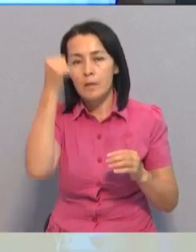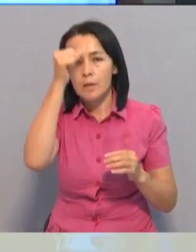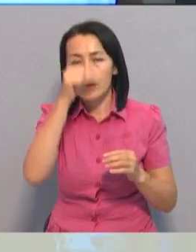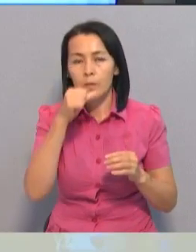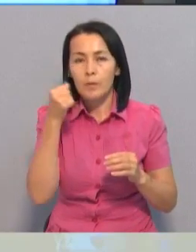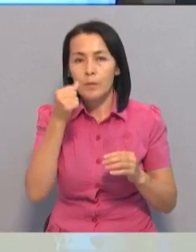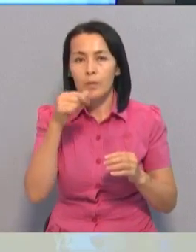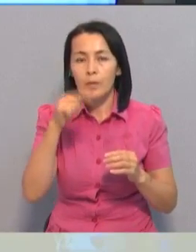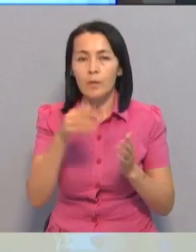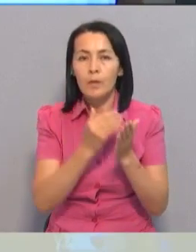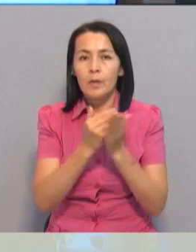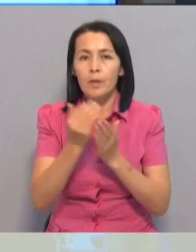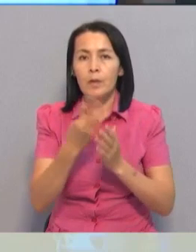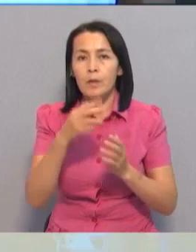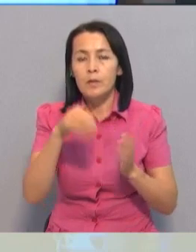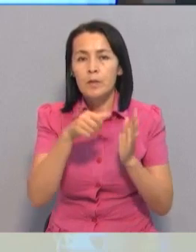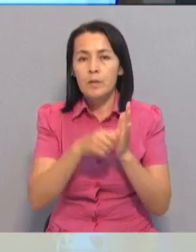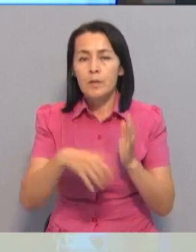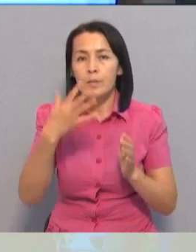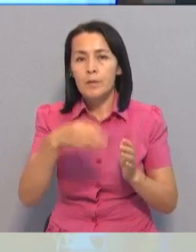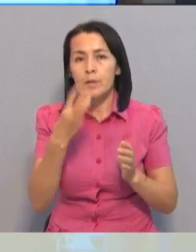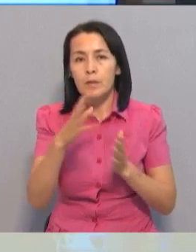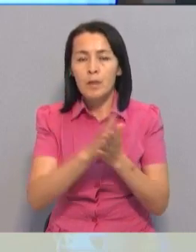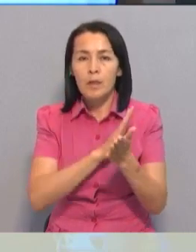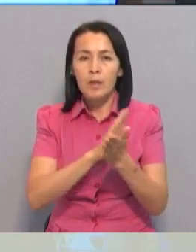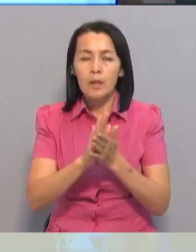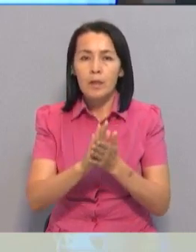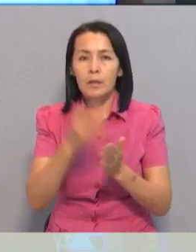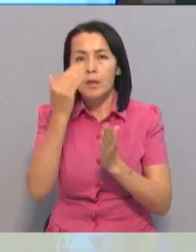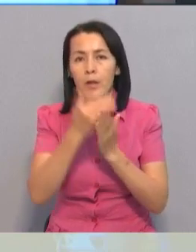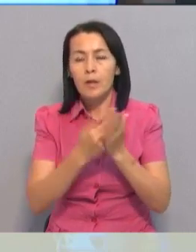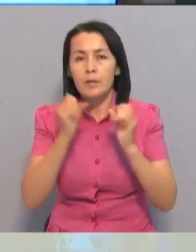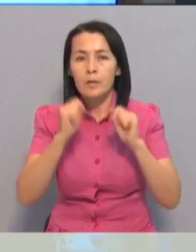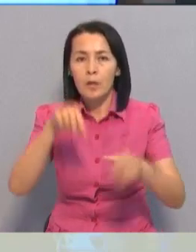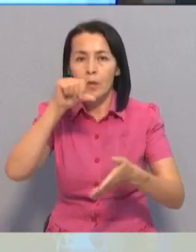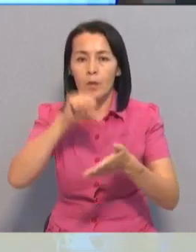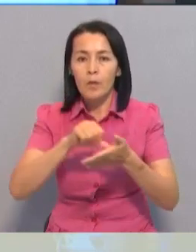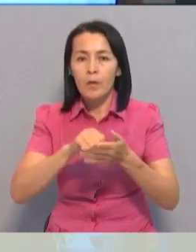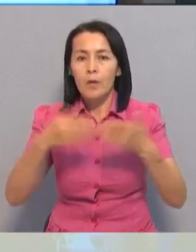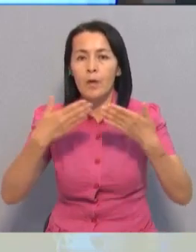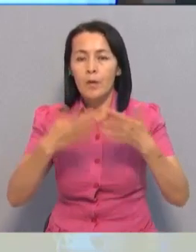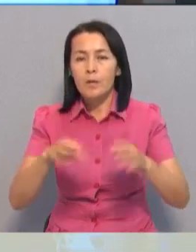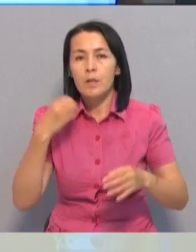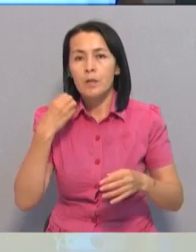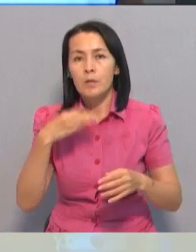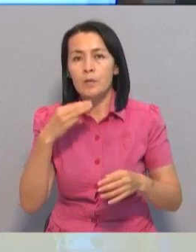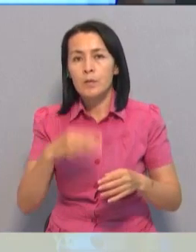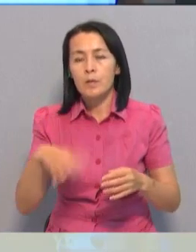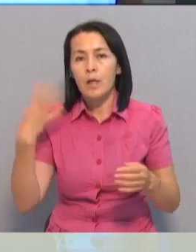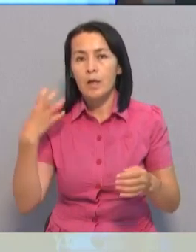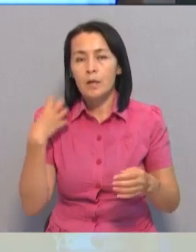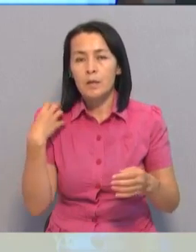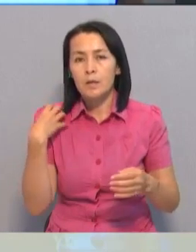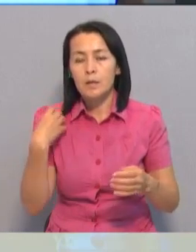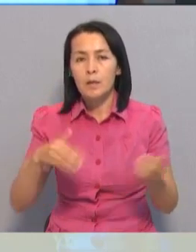2023-2024 учебные годы выделено 3653 гранта. В программе могут принять участие выпускники Туркестанской,